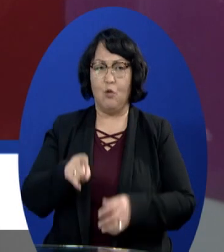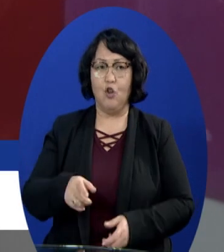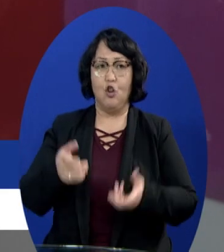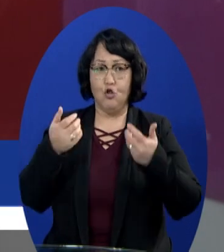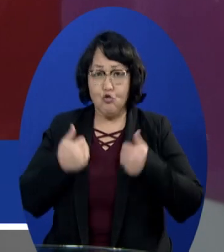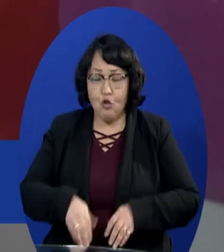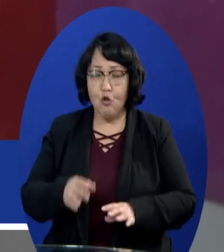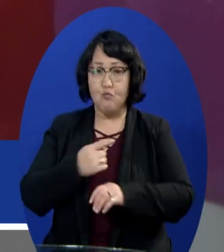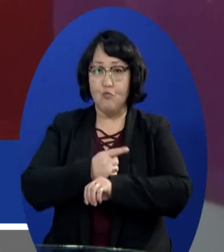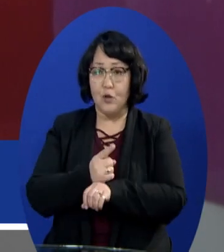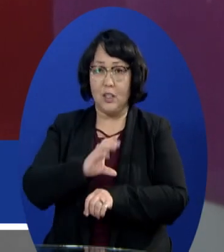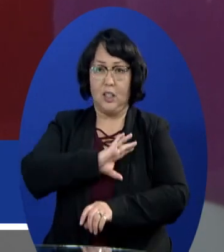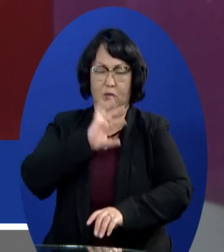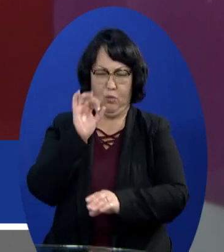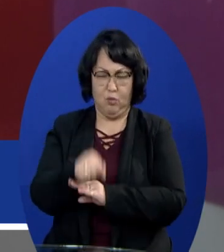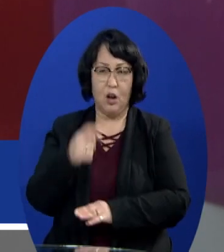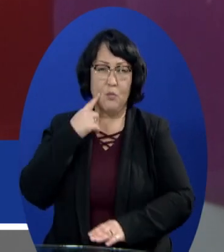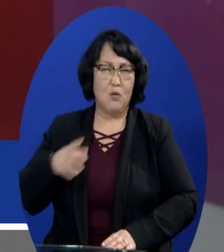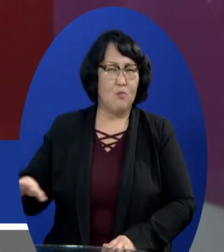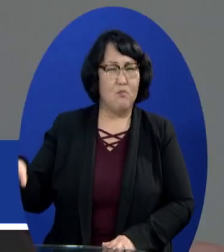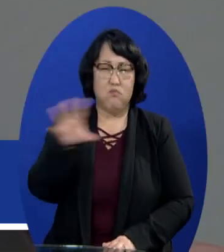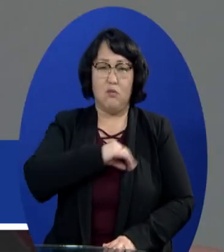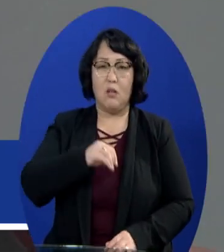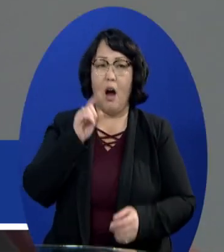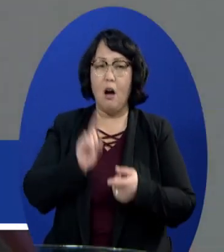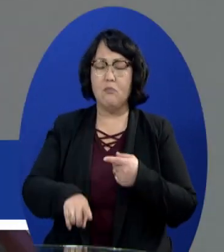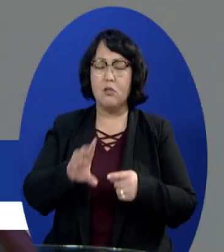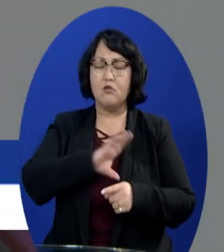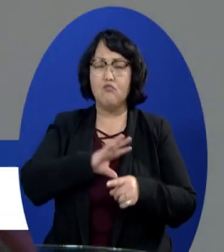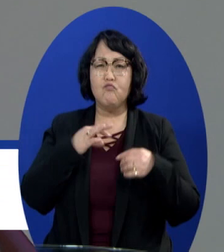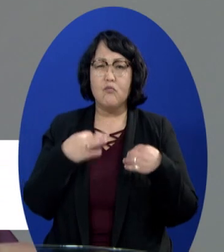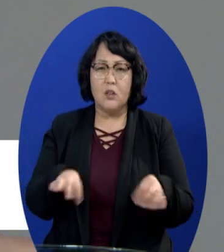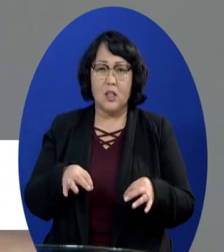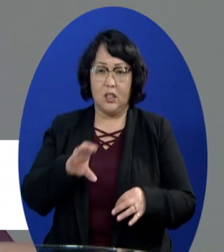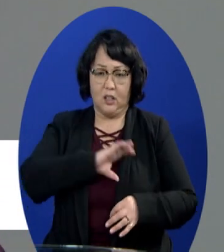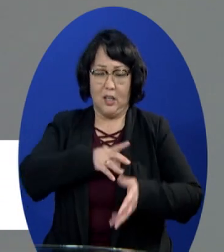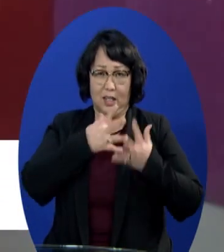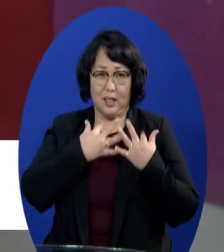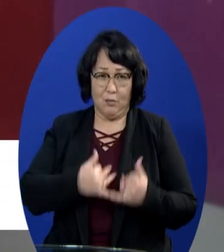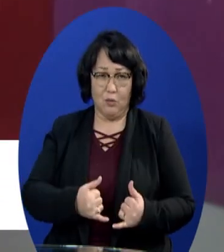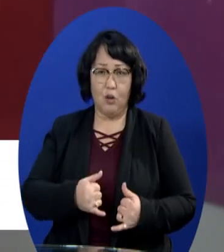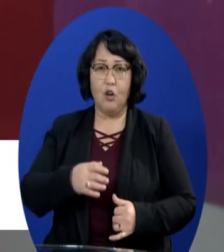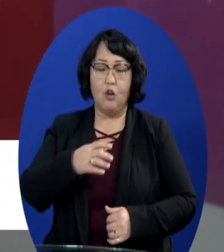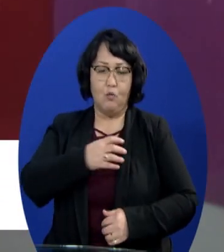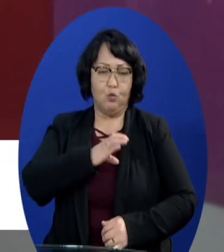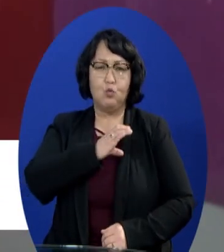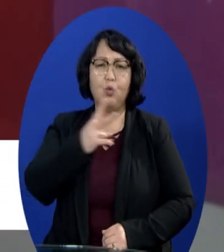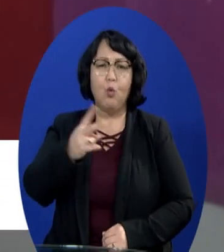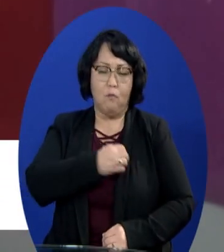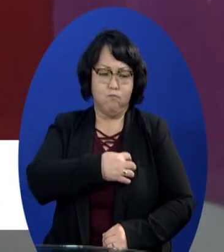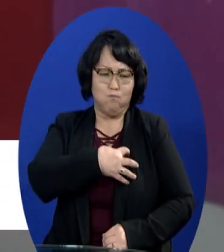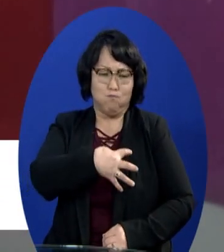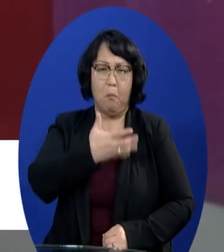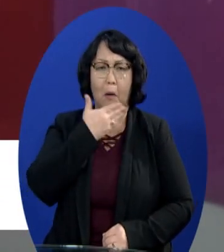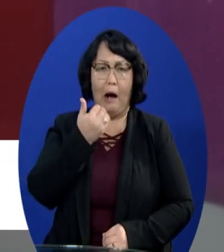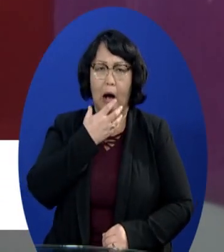дараа сэтгэл готрол гэдэг бол бүх эмэгтэйчүүдэд тодорхой хэмжээнд нөлөөлдөг. Сэтгэл зүйн хямралаас нөлөөлөд эргээ хүнцүү арах гэдэг ч юм уу маш олон юм